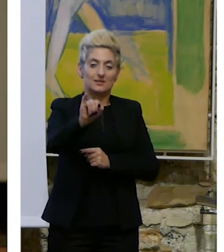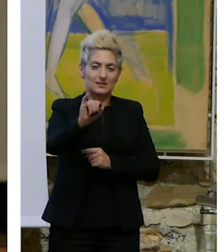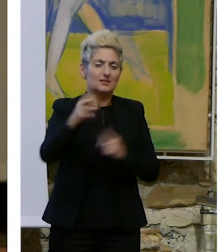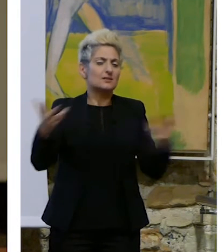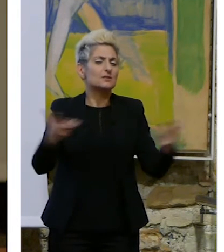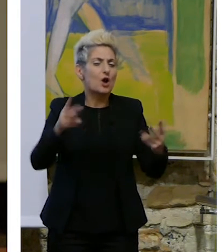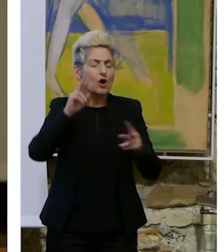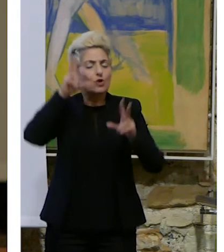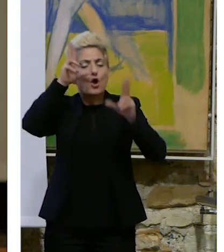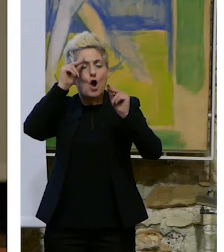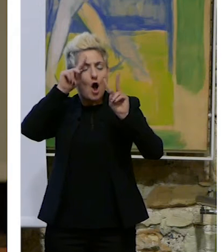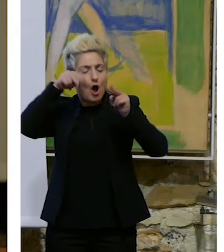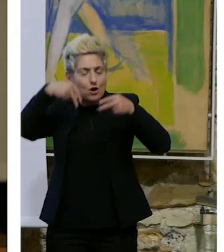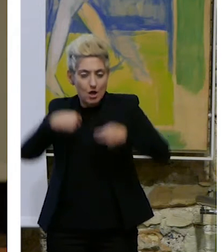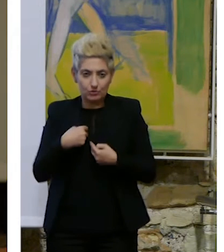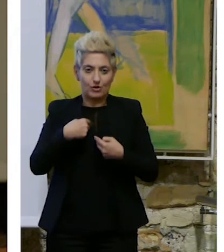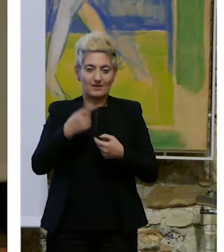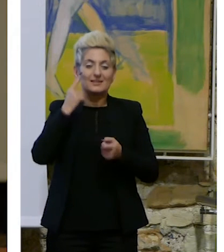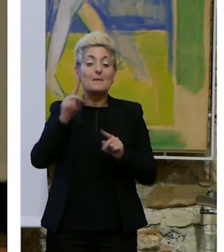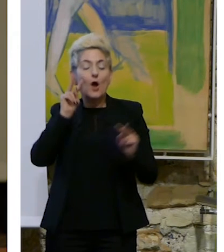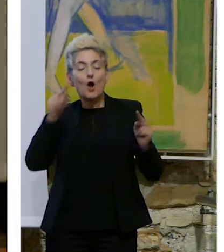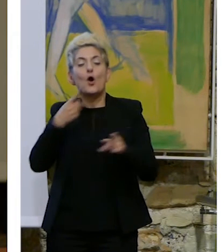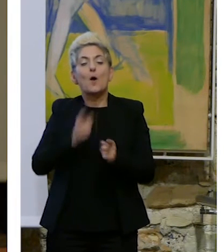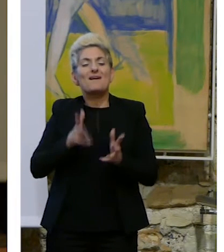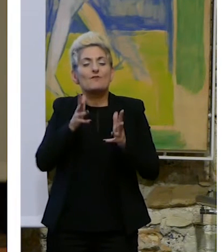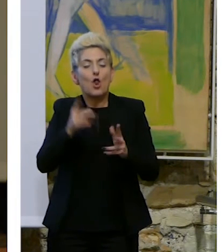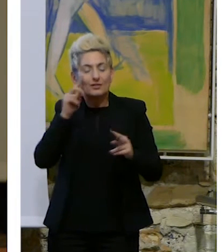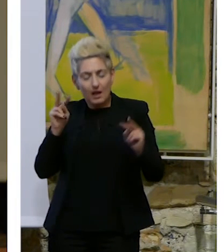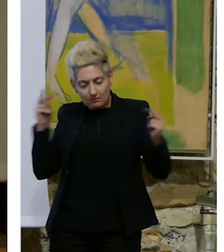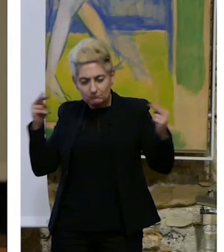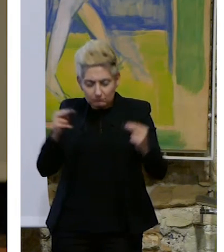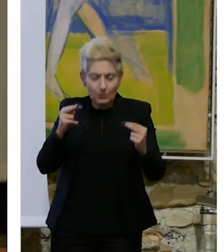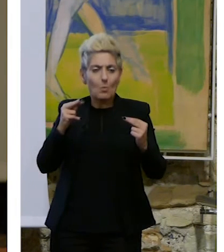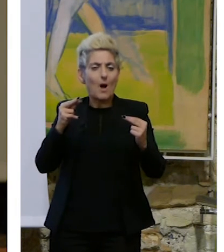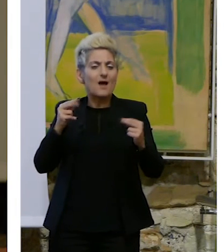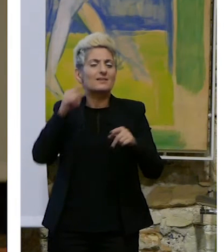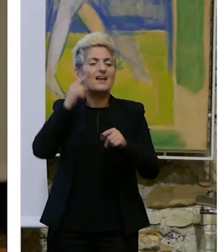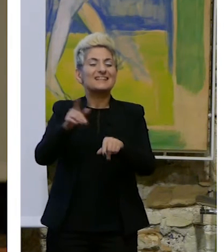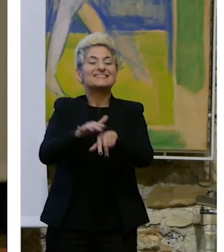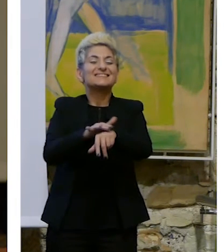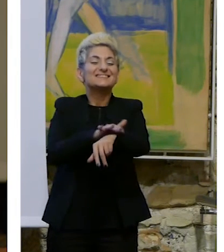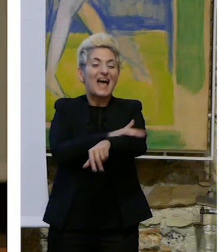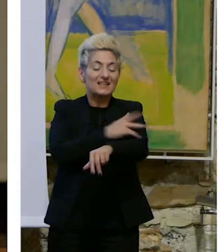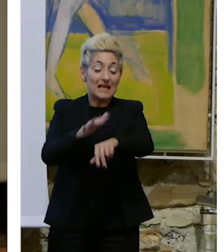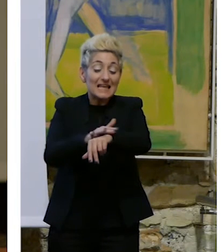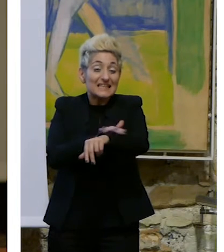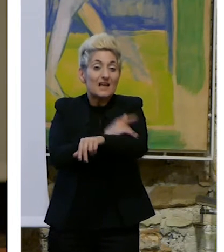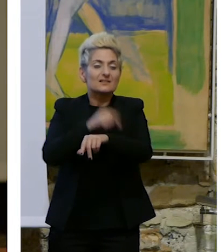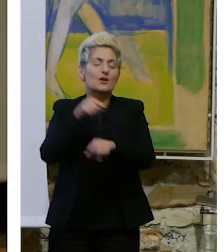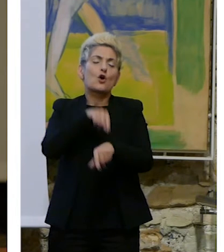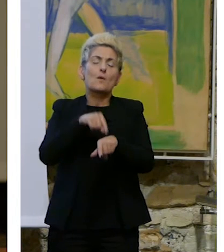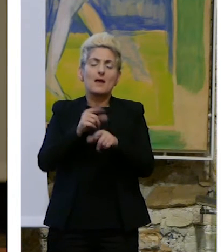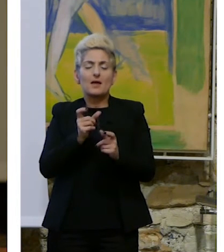riporta alla volontà di dover guardare i sensi come un elemento vero, l'elemento